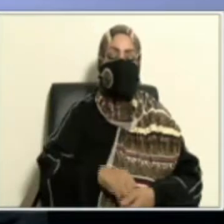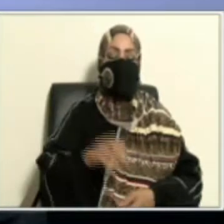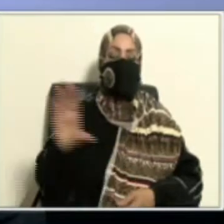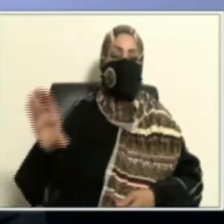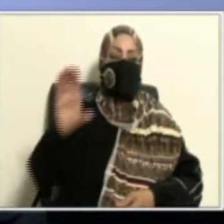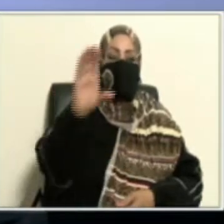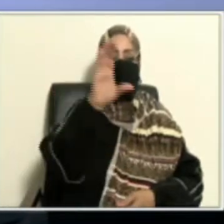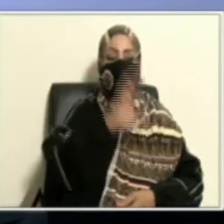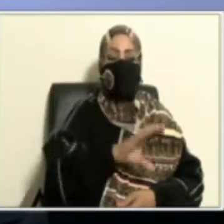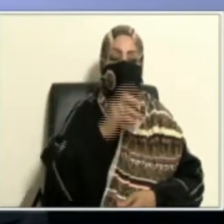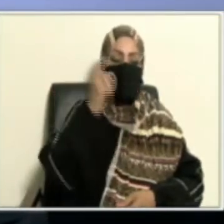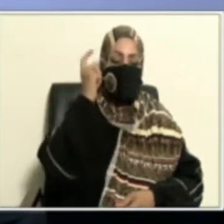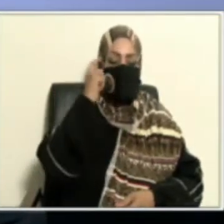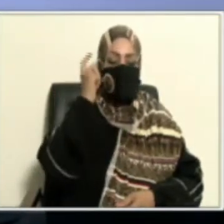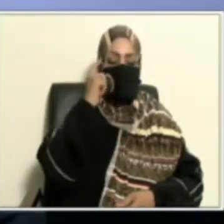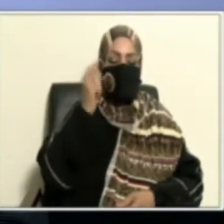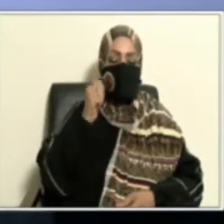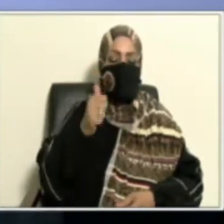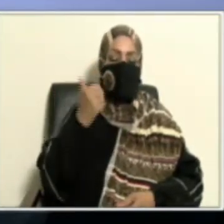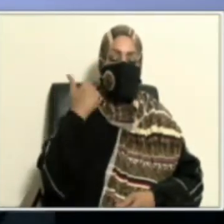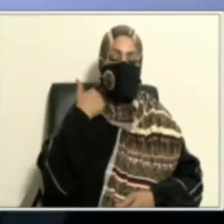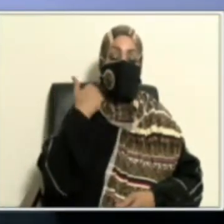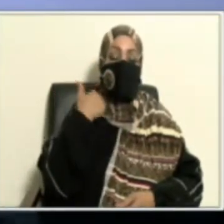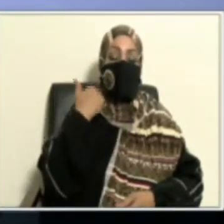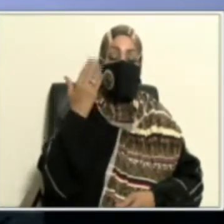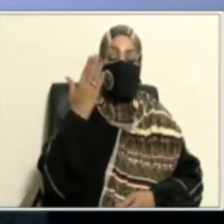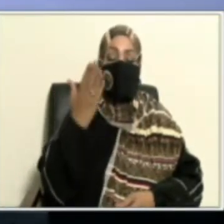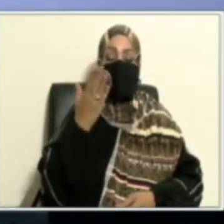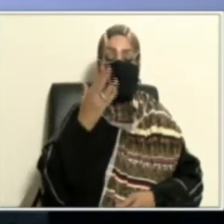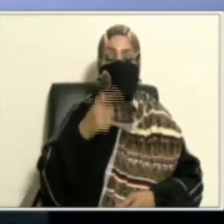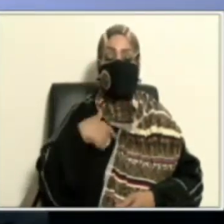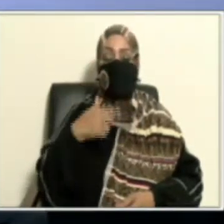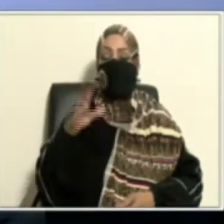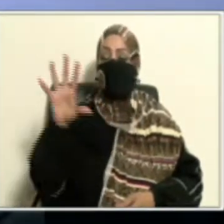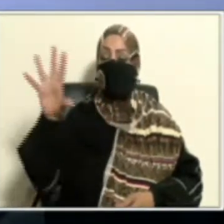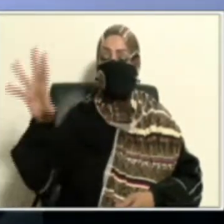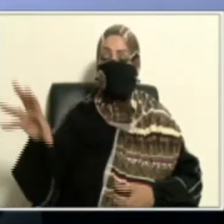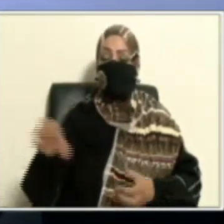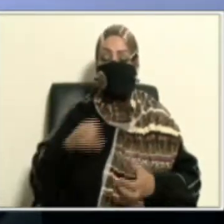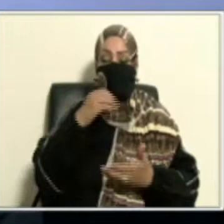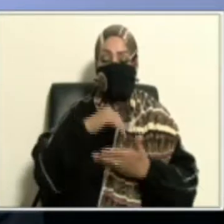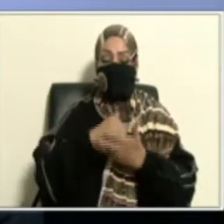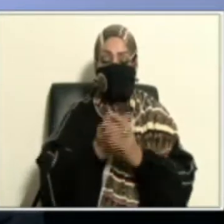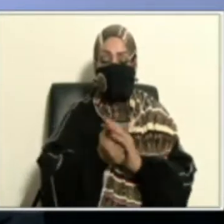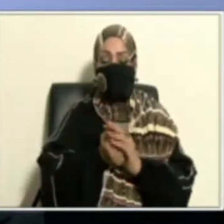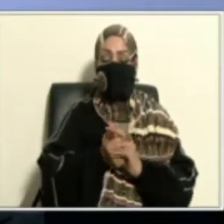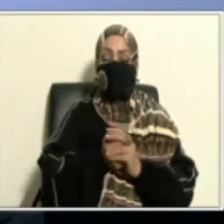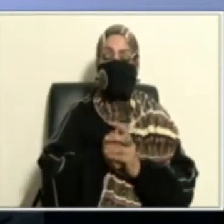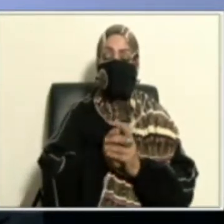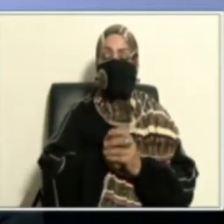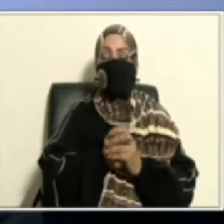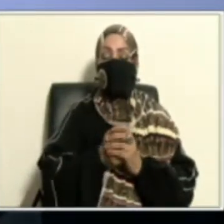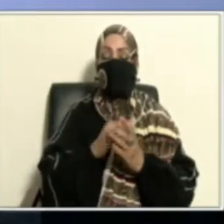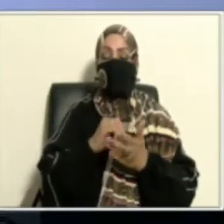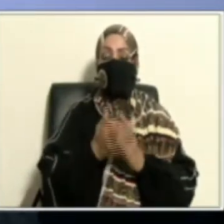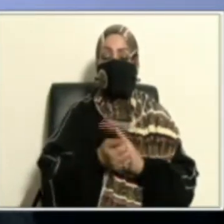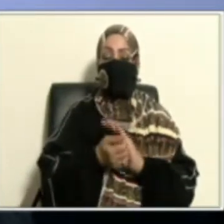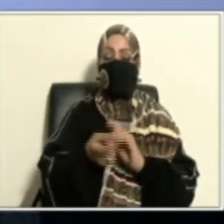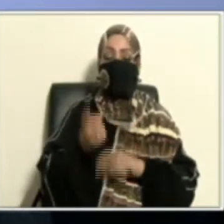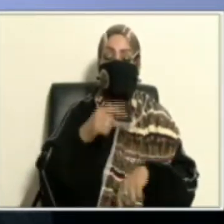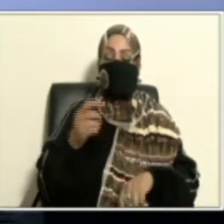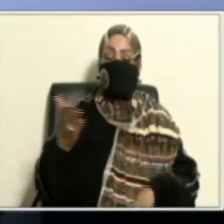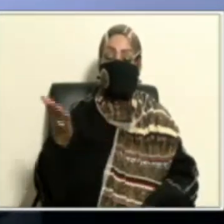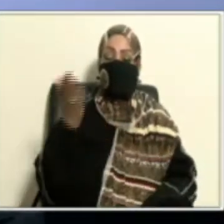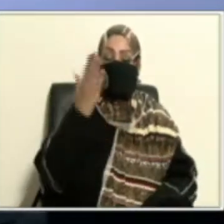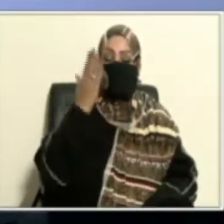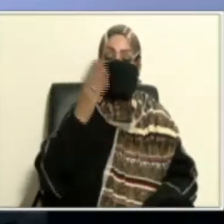لأن بهذه الصورة هو أعطاك شيك فيه مثلا 28 ولا 29 وبيمشي